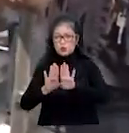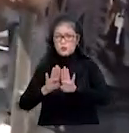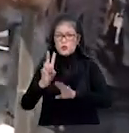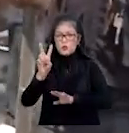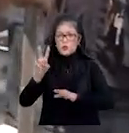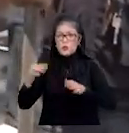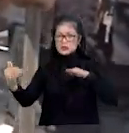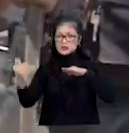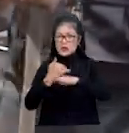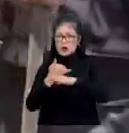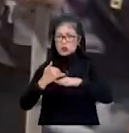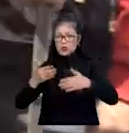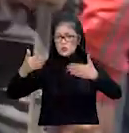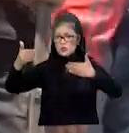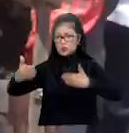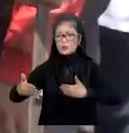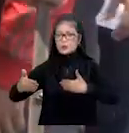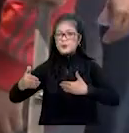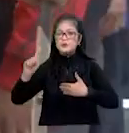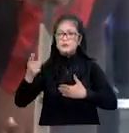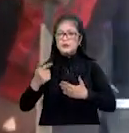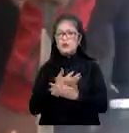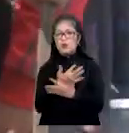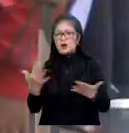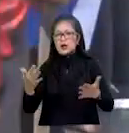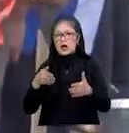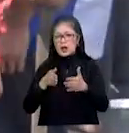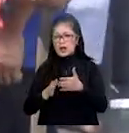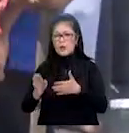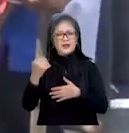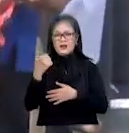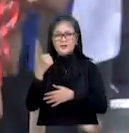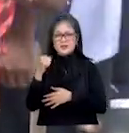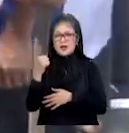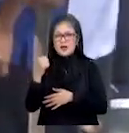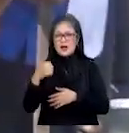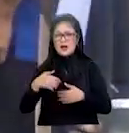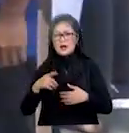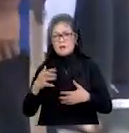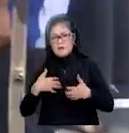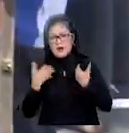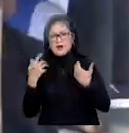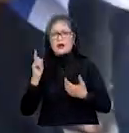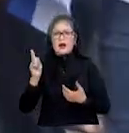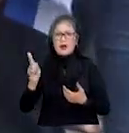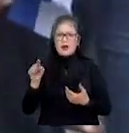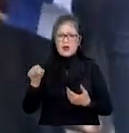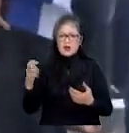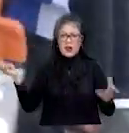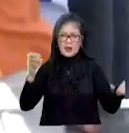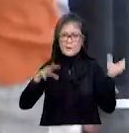sehingga membuat masyarakat yang melalui jalur tersebut ini marah dan akhirnya terjadi aksi lempar